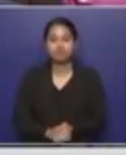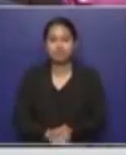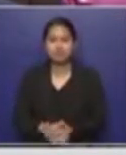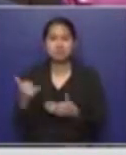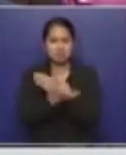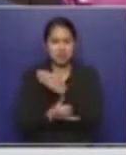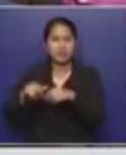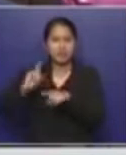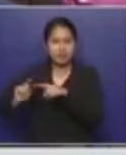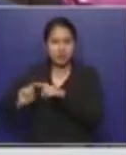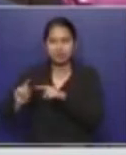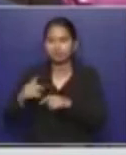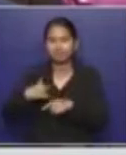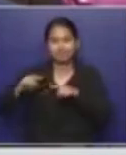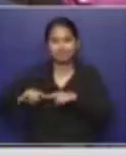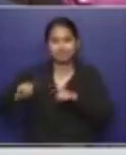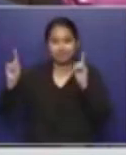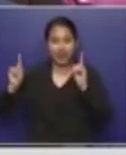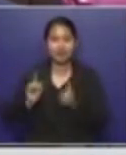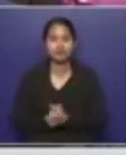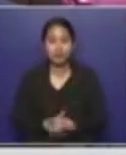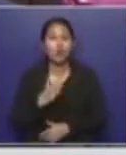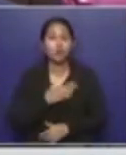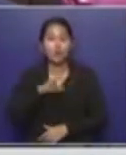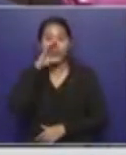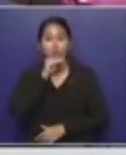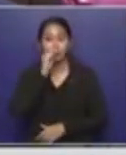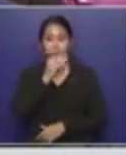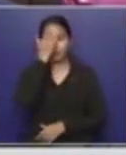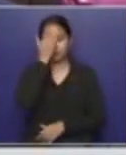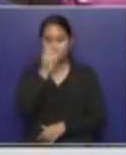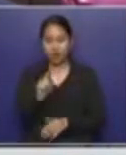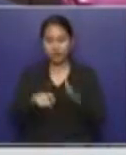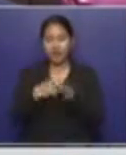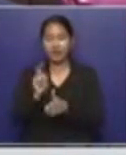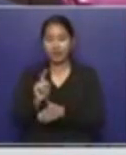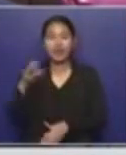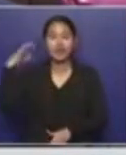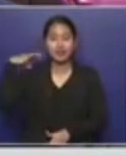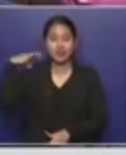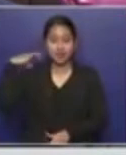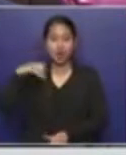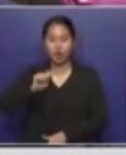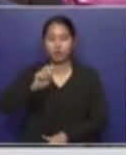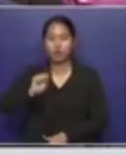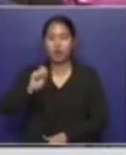ศไทยที่สำคัญที่ผมจะต้องพูดตรงนี้คือพี่น้องอสม.ทั้งล้านก